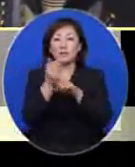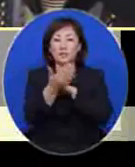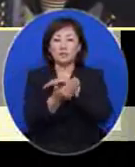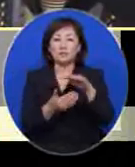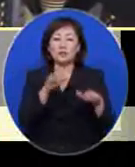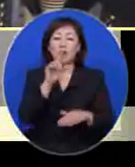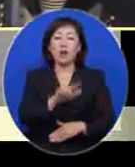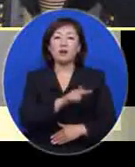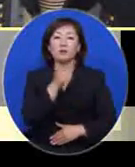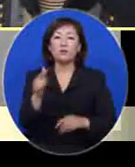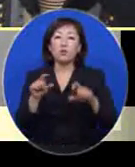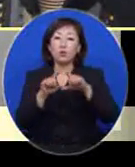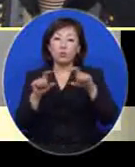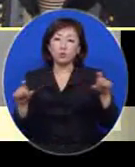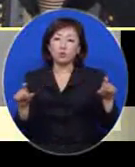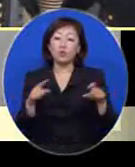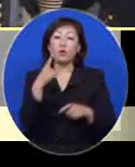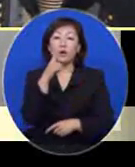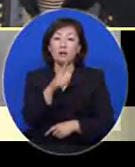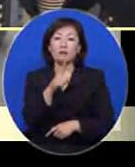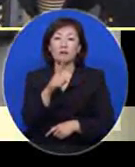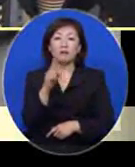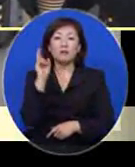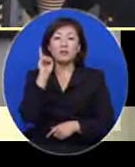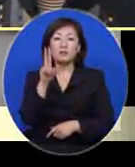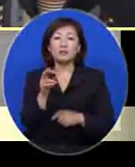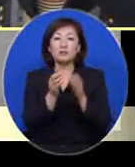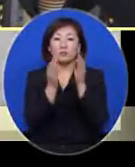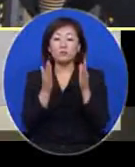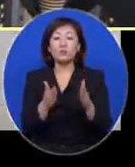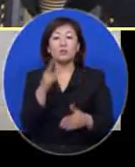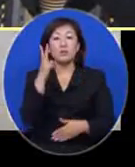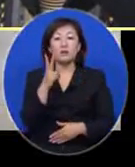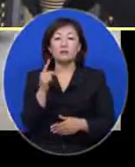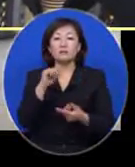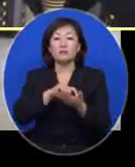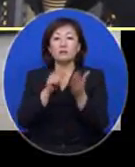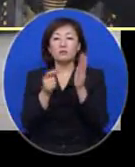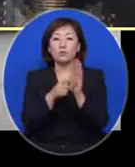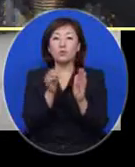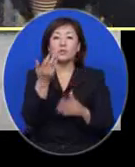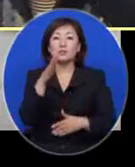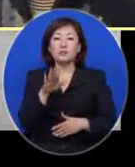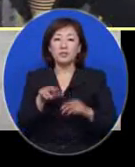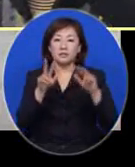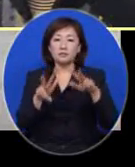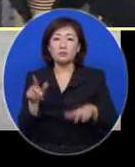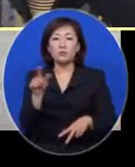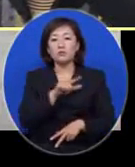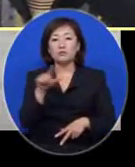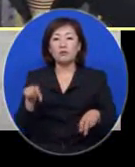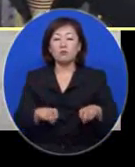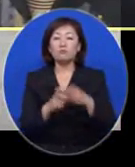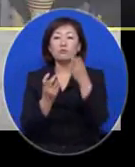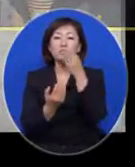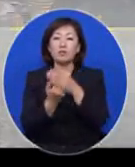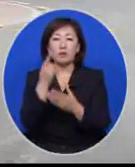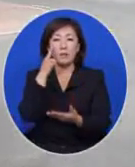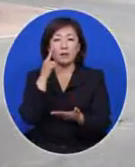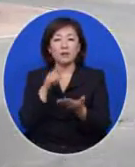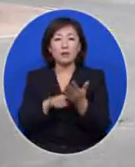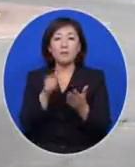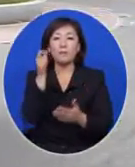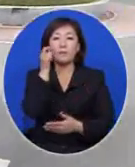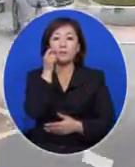거의 하루에 뭐 한 꼴, 아니 뭐 이틀에 한 꼴 좀 났는데 지금은 뭐 전혀 뭐 사고 나는 걸 못